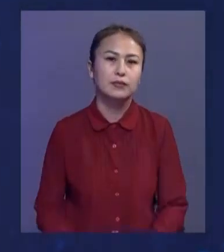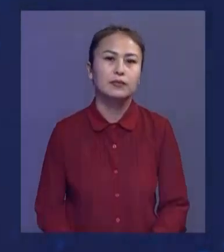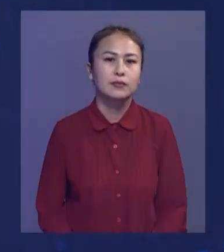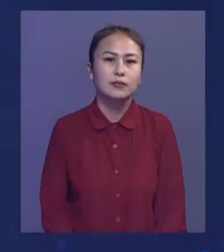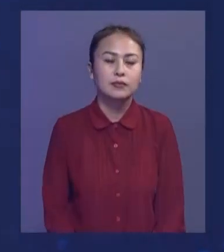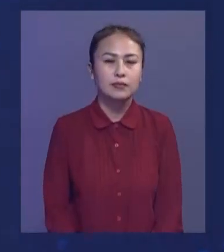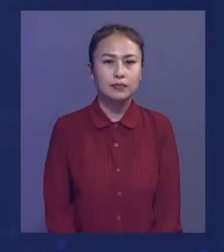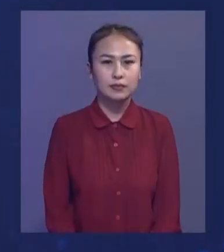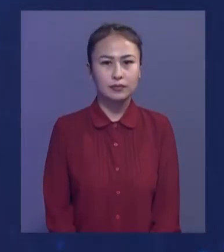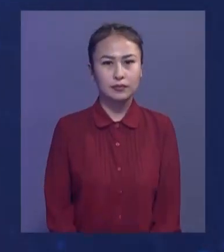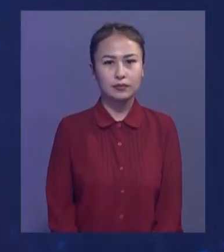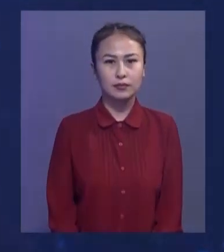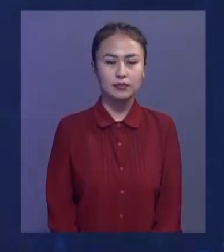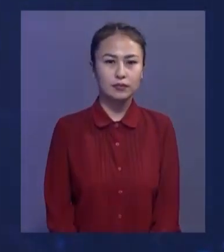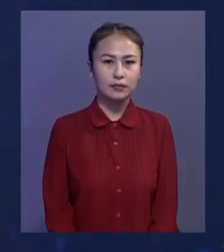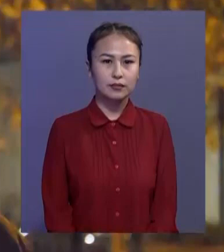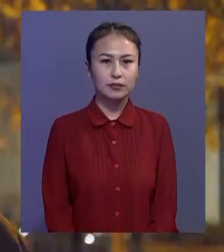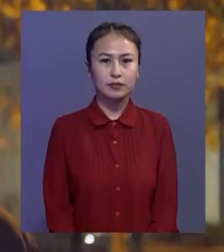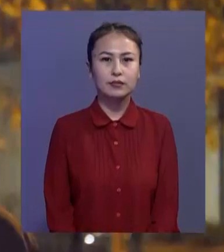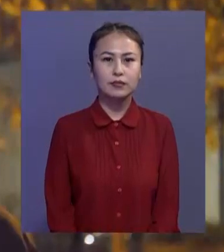тілшіміз Талғат Алман баяндайды.